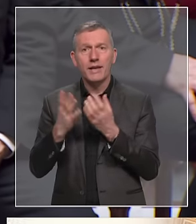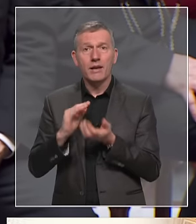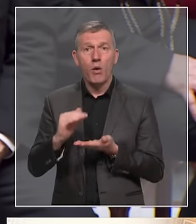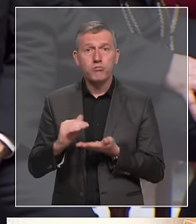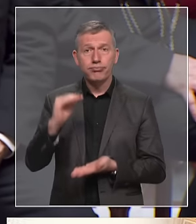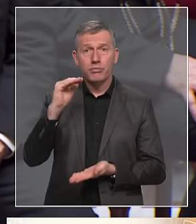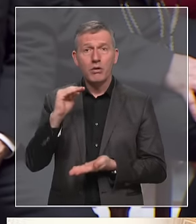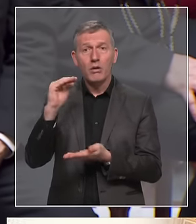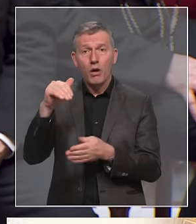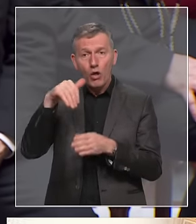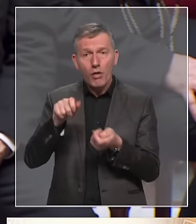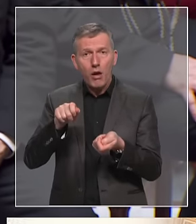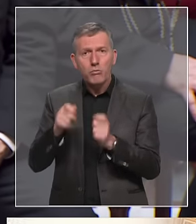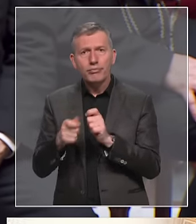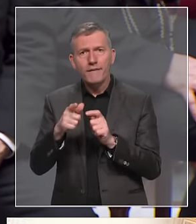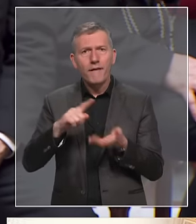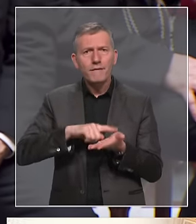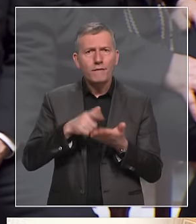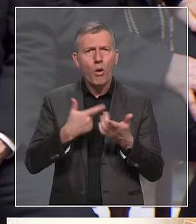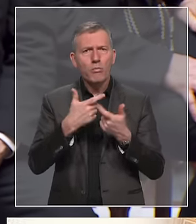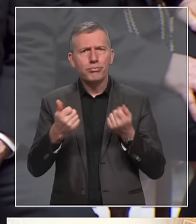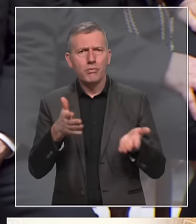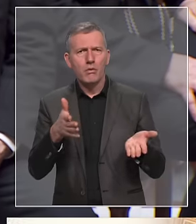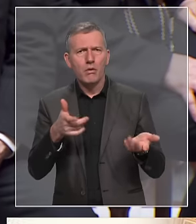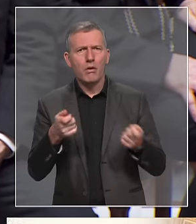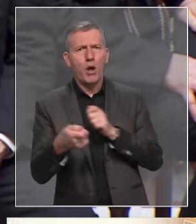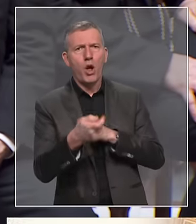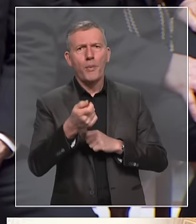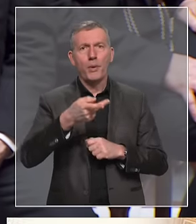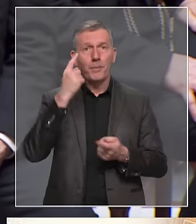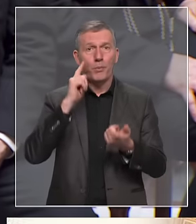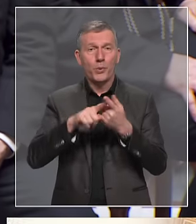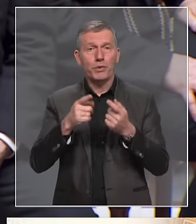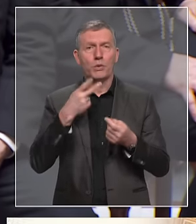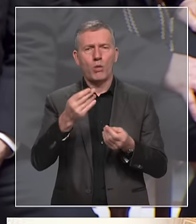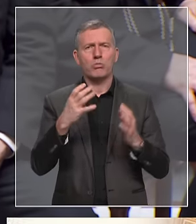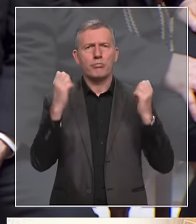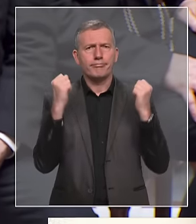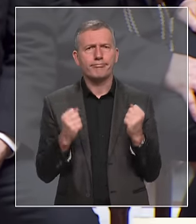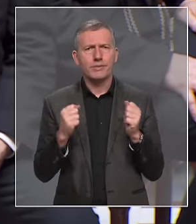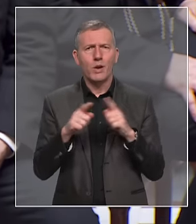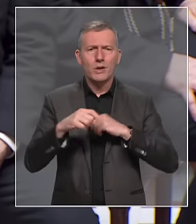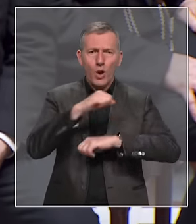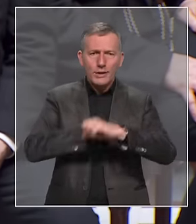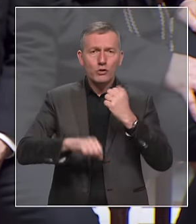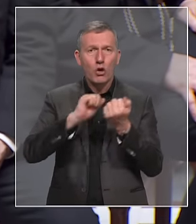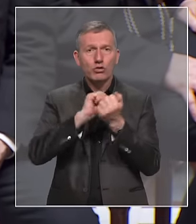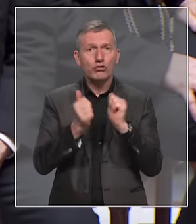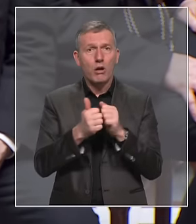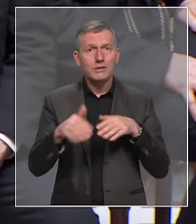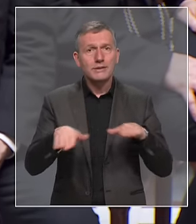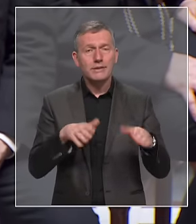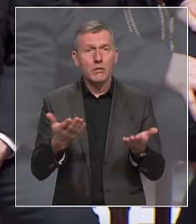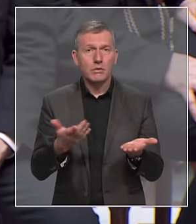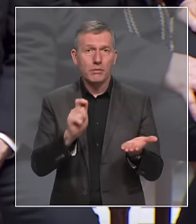élevée, des évolutions sur certains fonds pour encore une fois aller vers davantage de consolidation et une meilleure organisation du système,